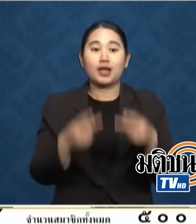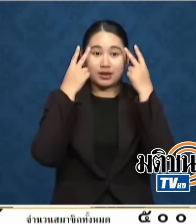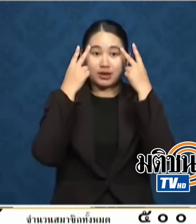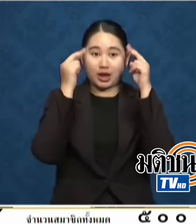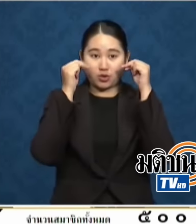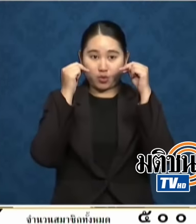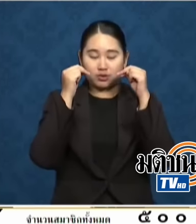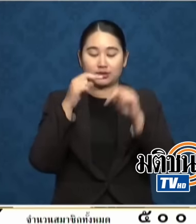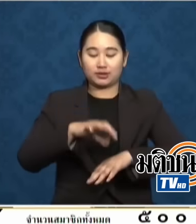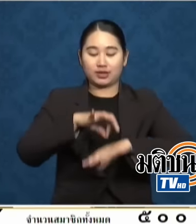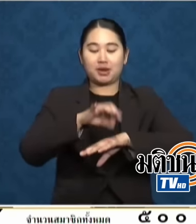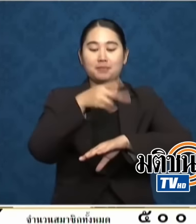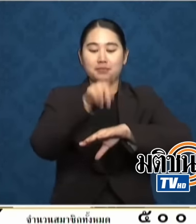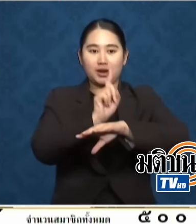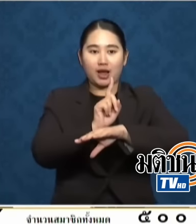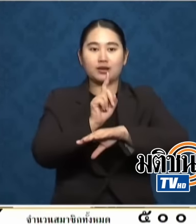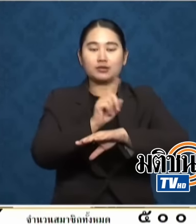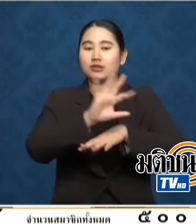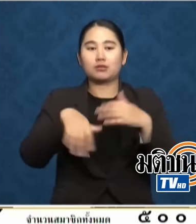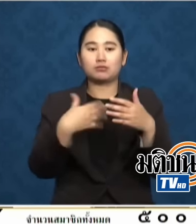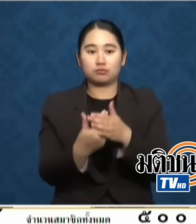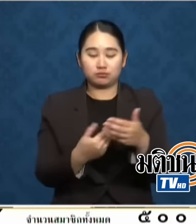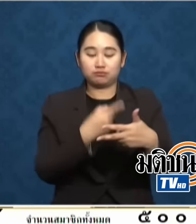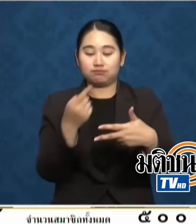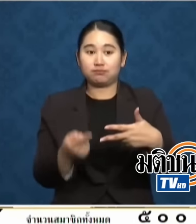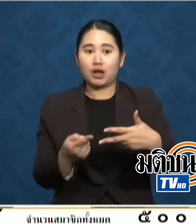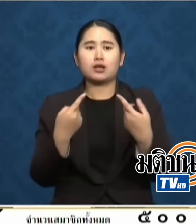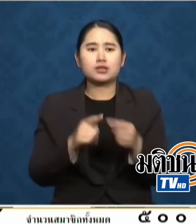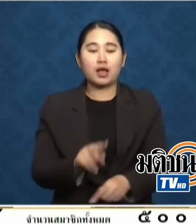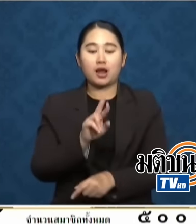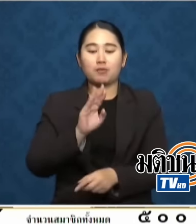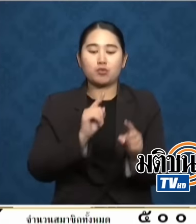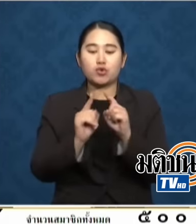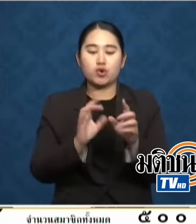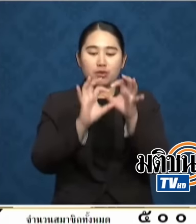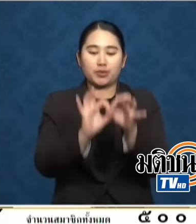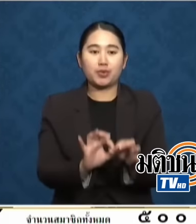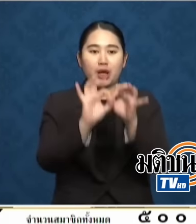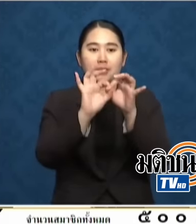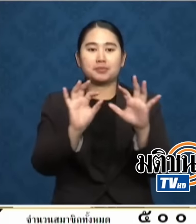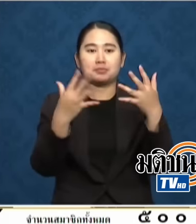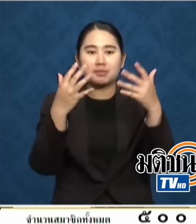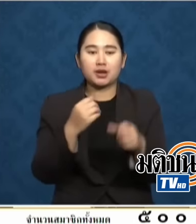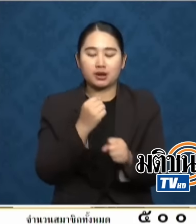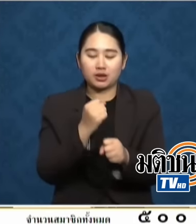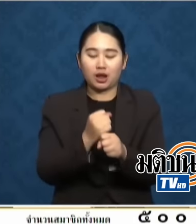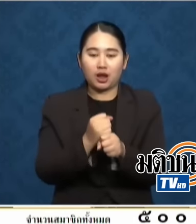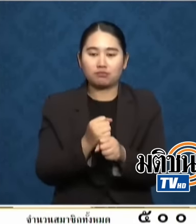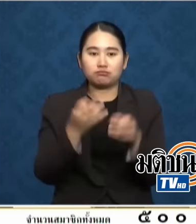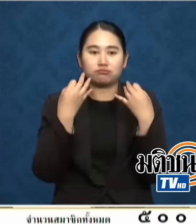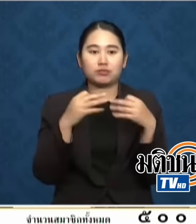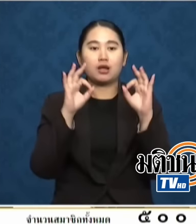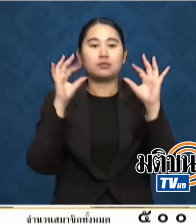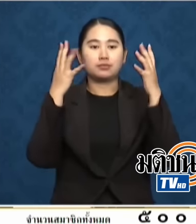กรัฐมนตรีเป็นประธานทั้งหมดแต่ไม่มีระบบประสานเชื่อมโยงกันเพื่อให้เกิดการทำงานเป็นเอกภ